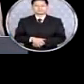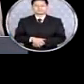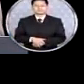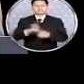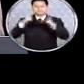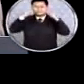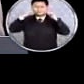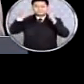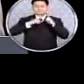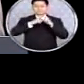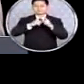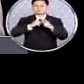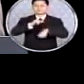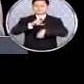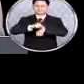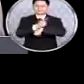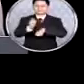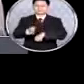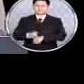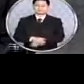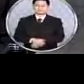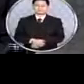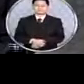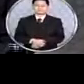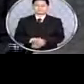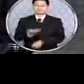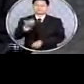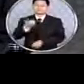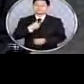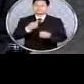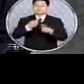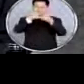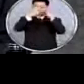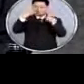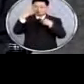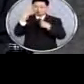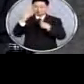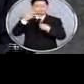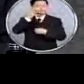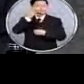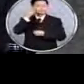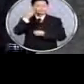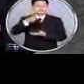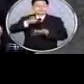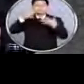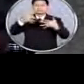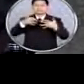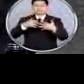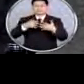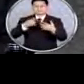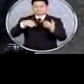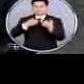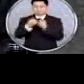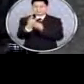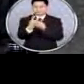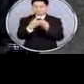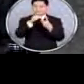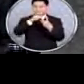请宋楚瑜先生回答，时间是1分30秒。 刚刚周女士所提的问题，我觉得从两方面来